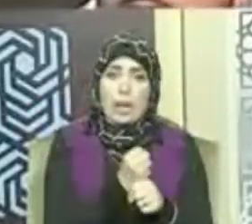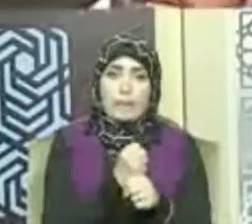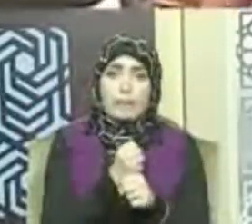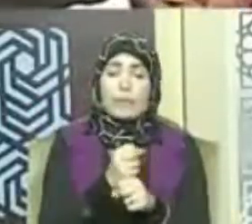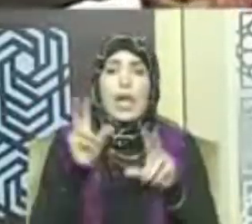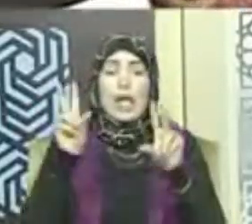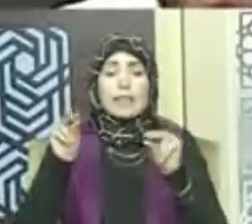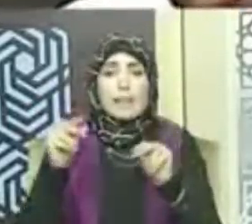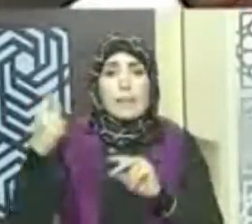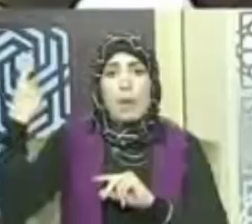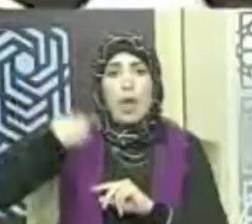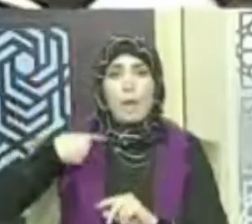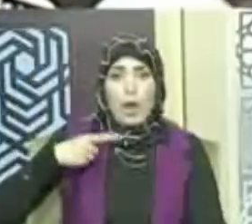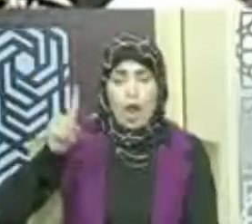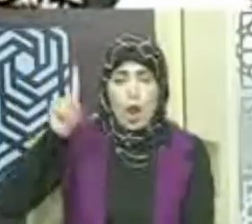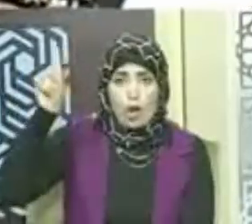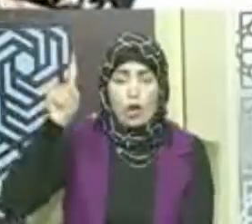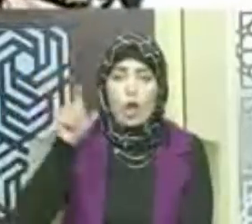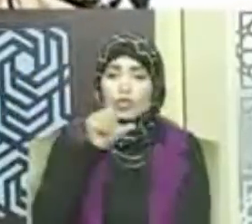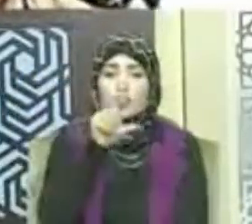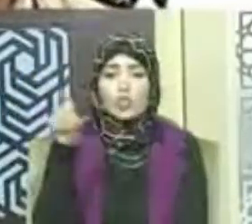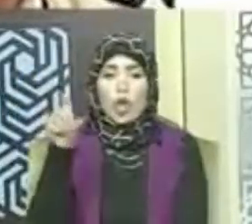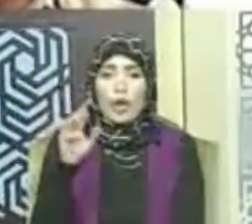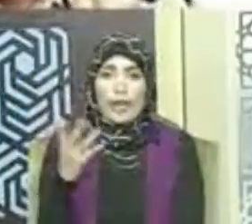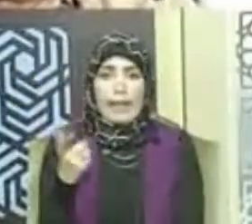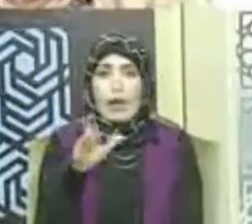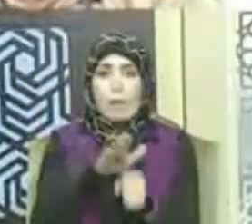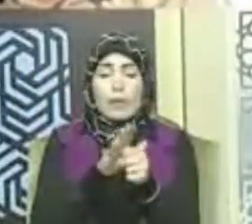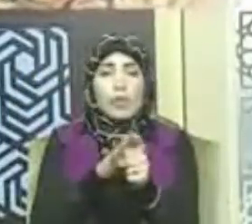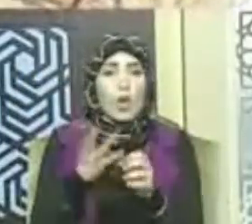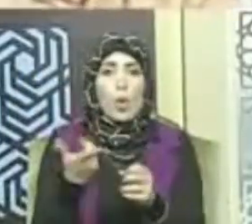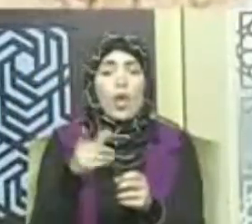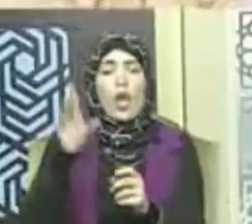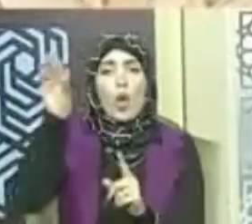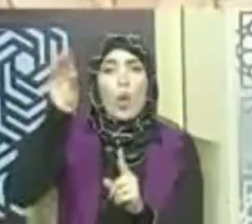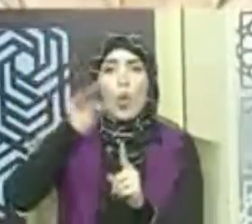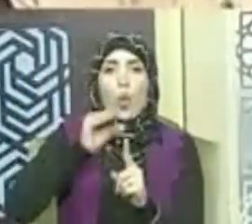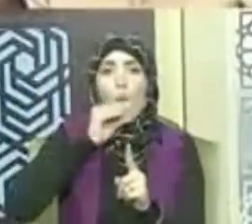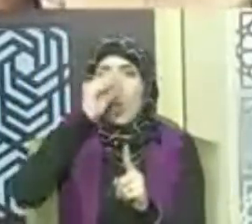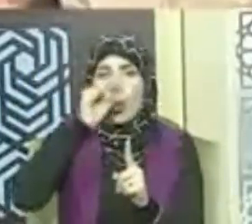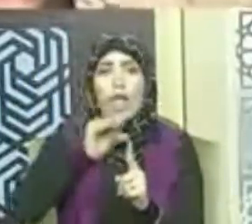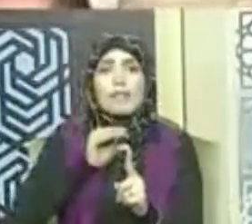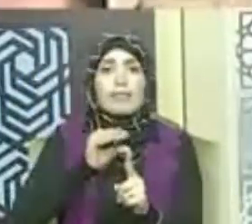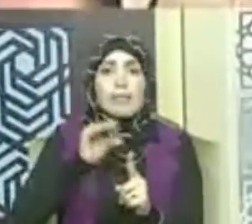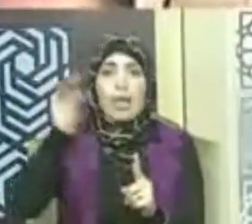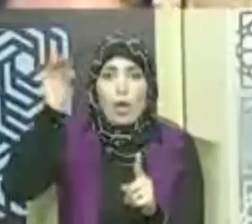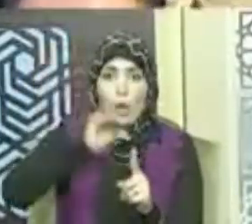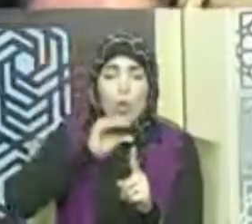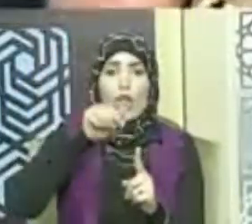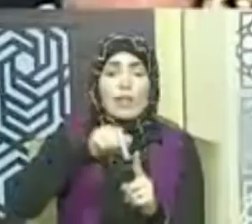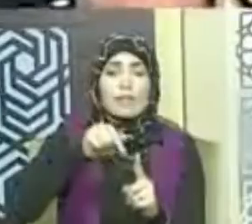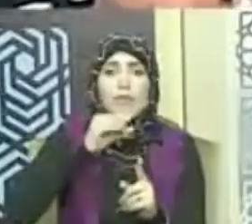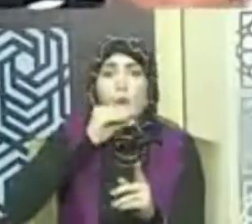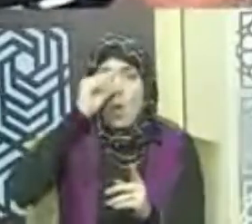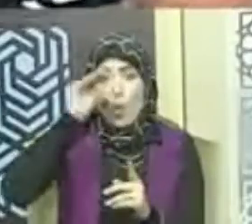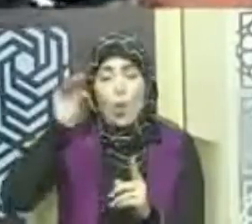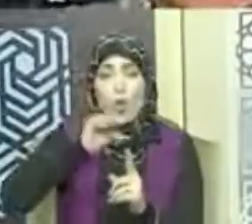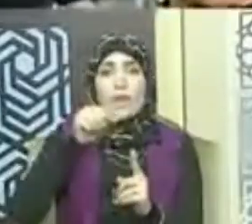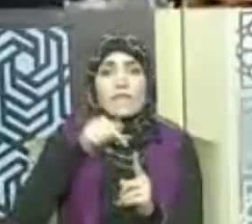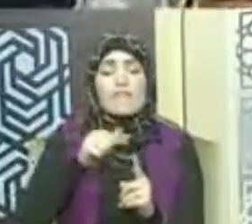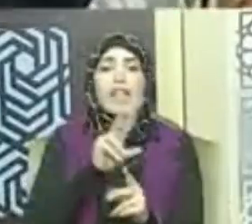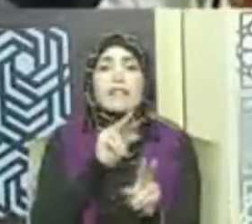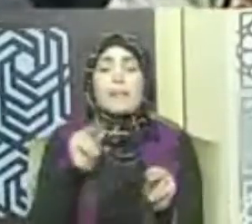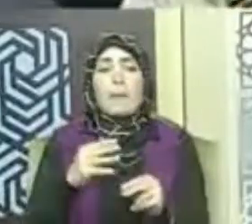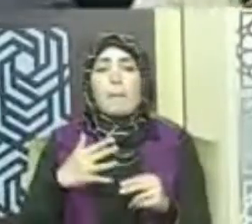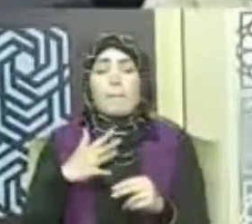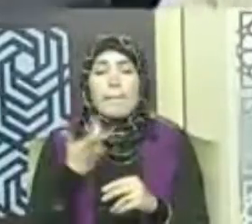حسن الحق شهر القرآن، شهر رمضان الذي أنزل فيه القرآن، والقرآن فيه شفاء لكل